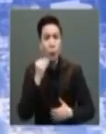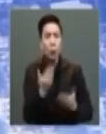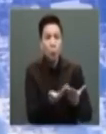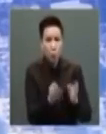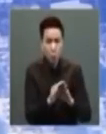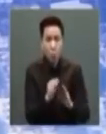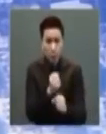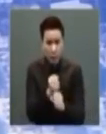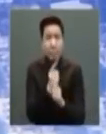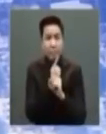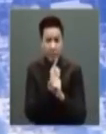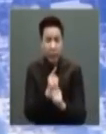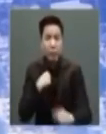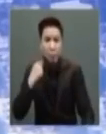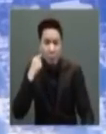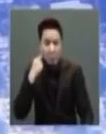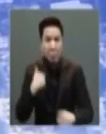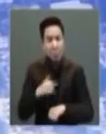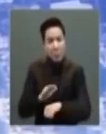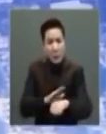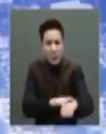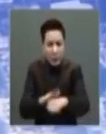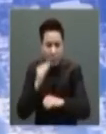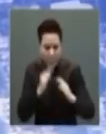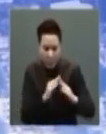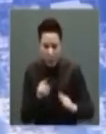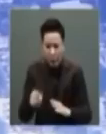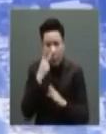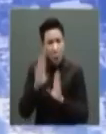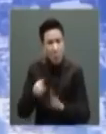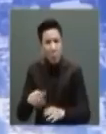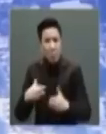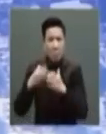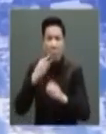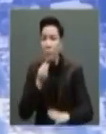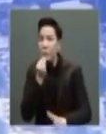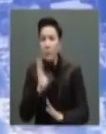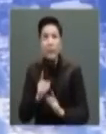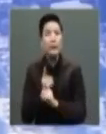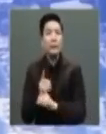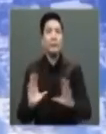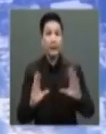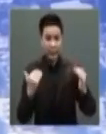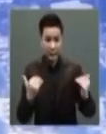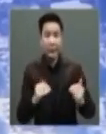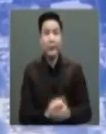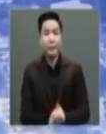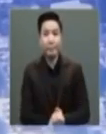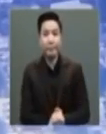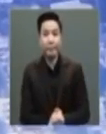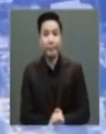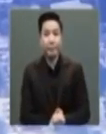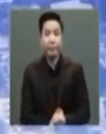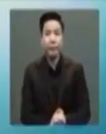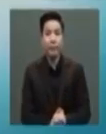วจเชื้อนะคะตรวจหาเชื้อโควิด-19 ซึ่งเมื่อวันที่4เมษายนเนี่ยผลการตรวจเนี่ยพบว่ามี